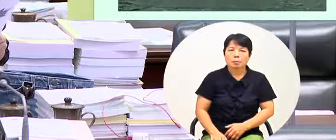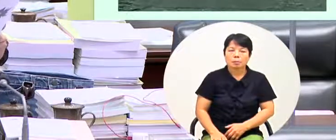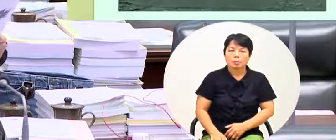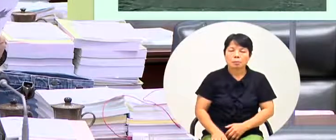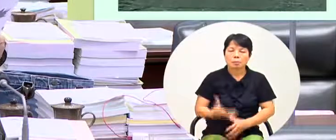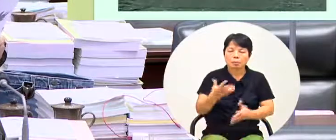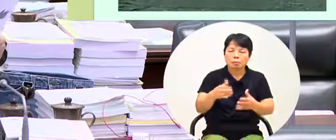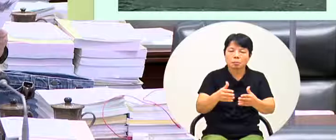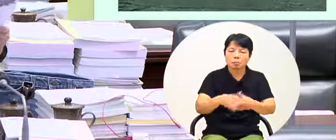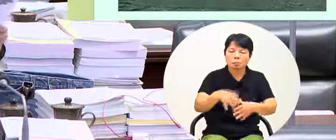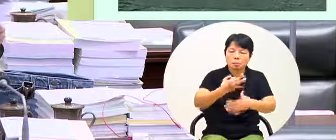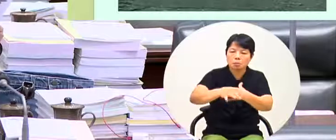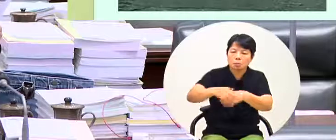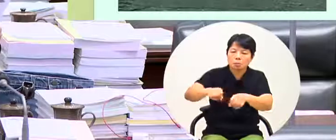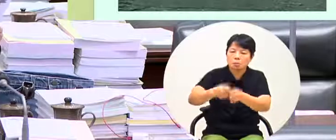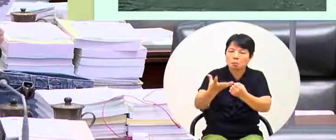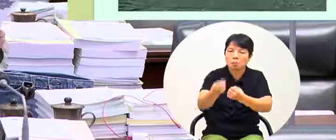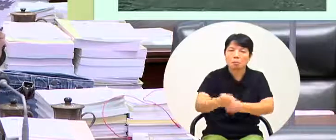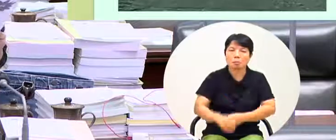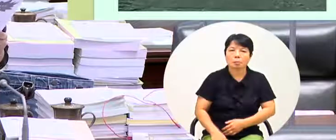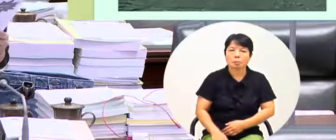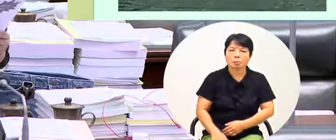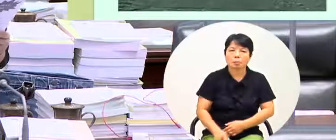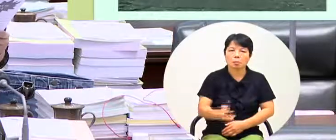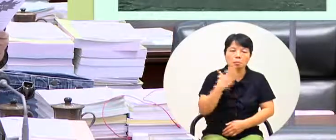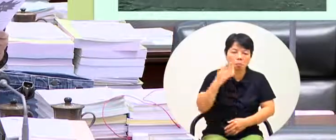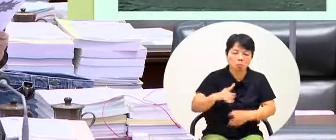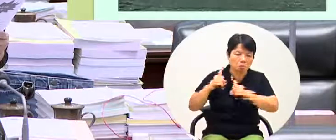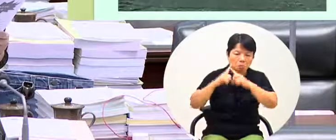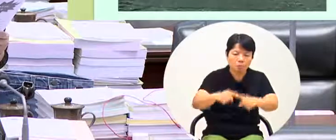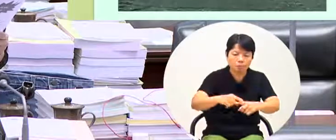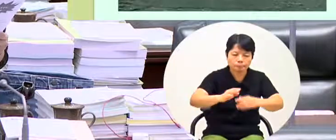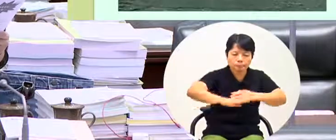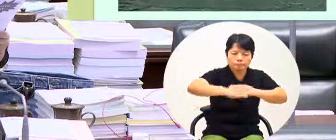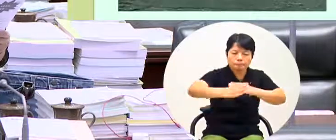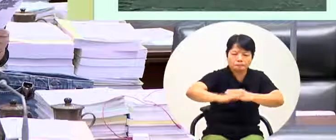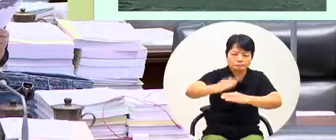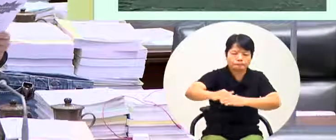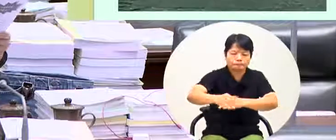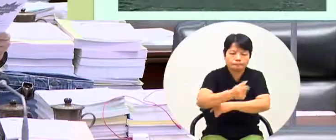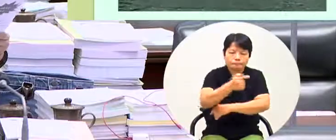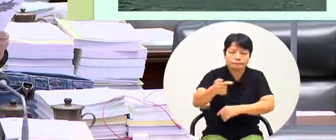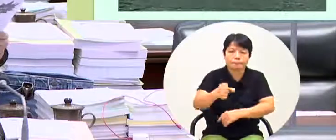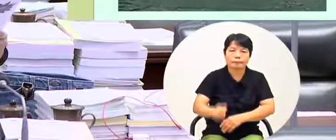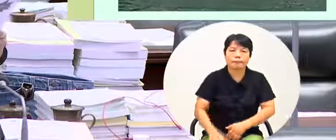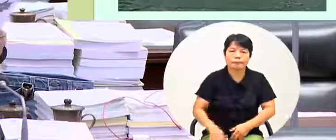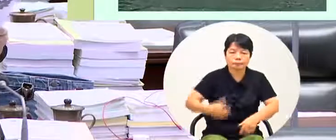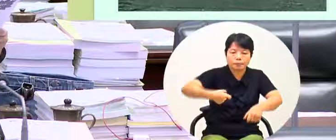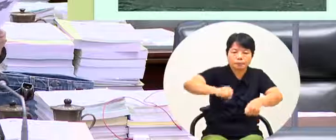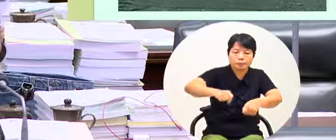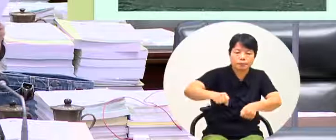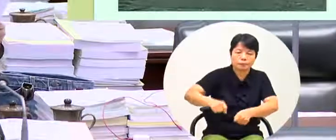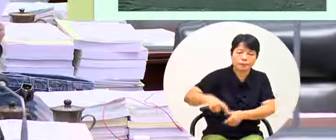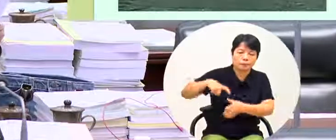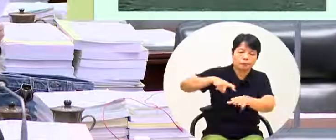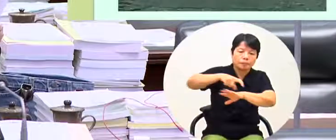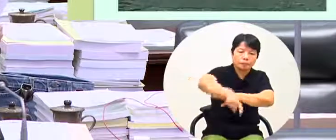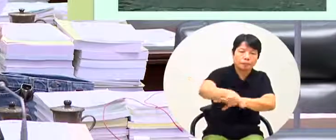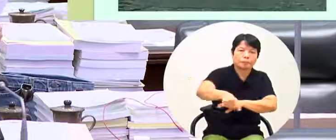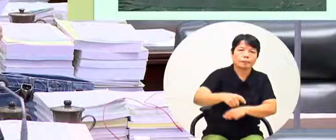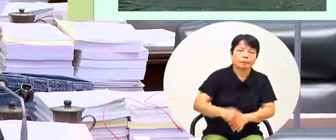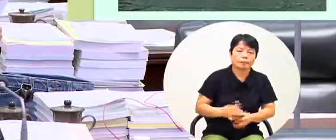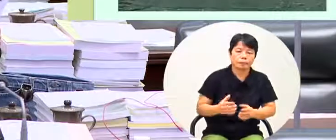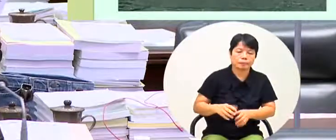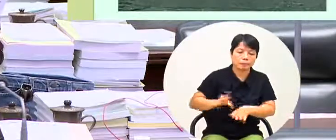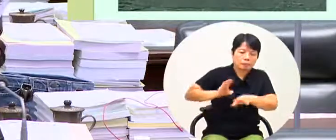时候是非常的不平。那所以摩托车的骑士啊，或者是汽车，只要经过那个地方就很颠簸，就很